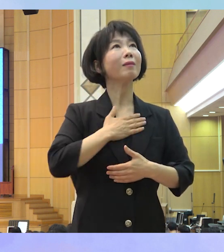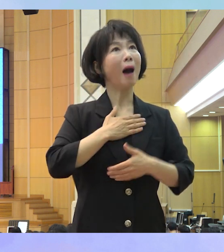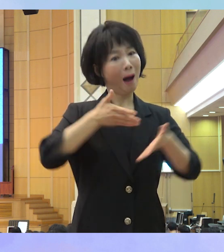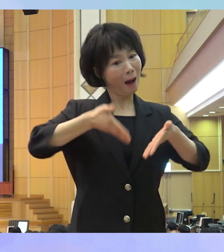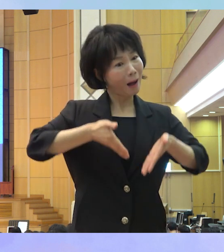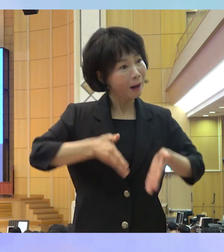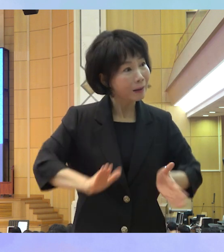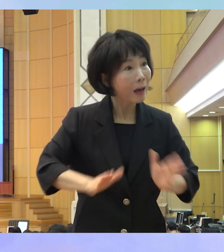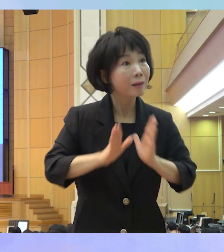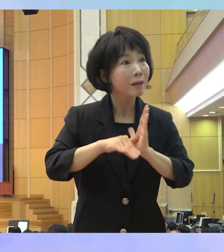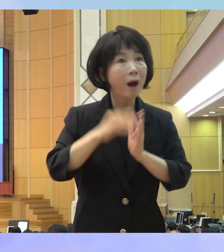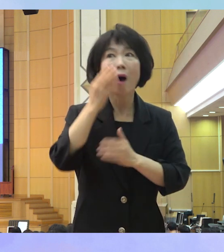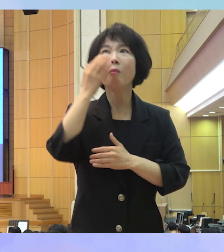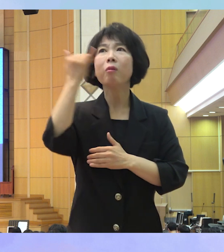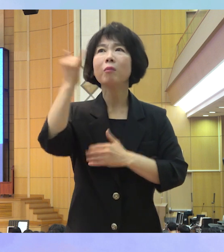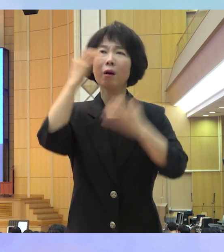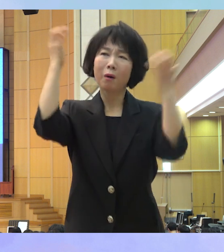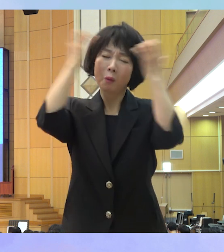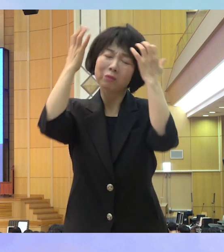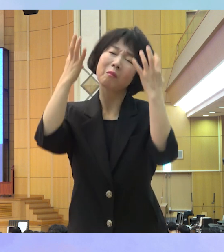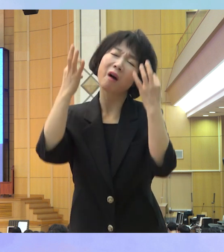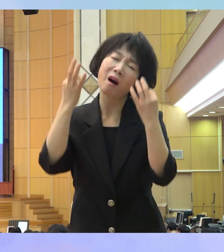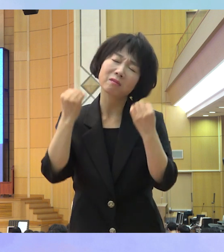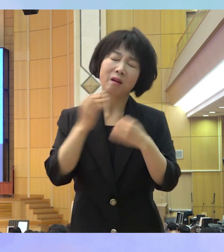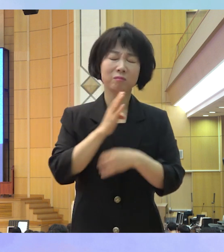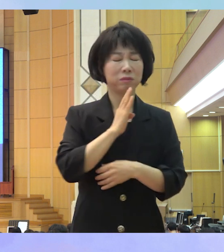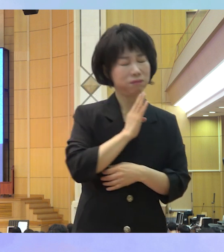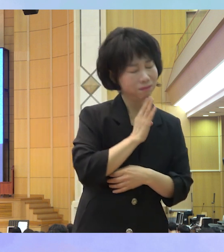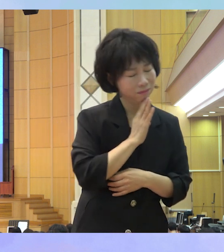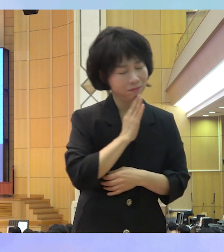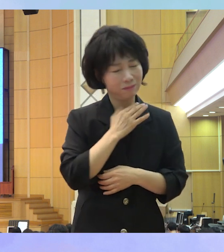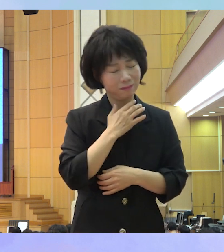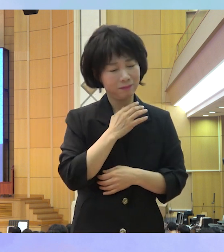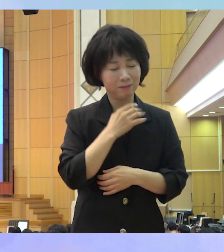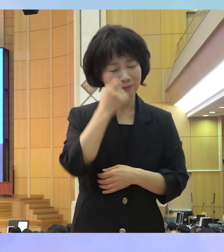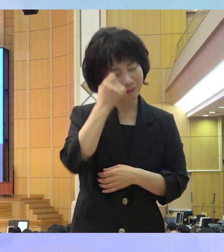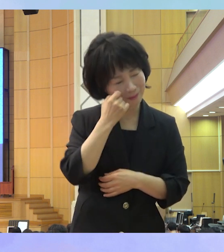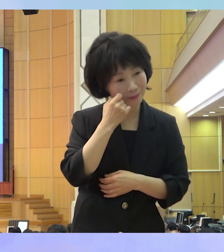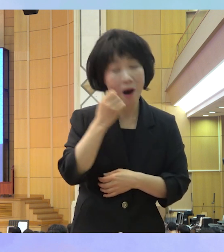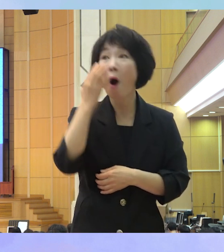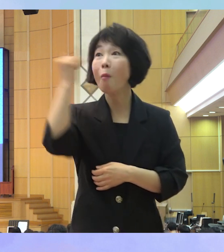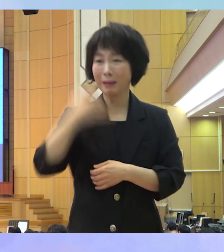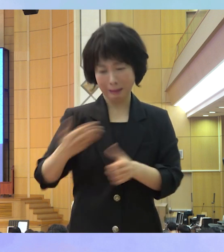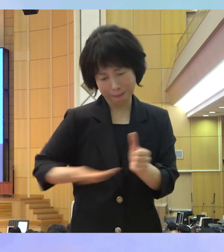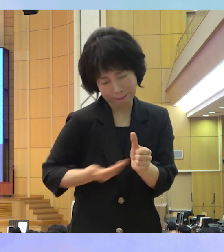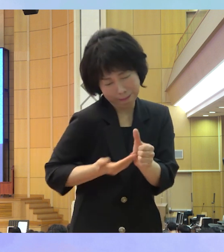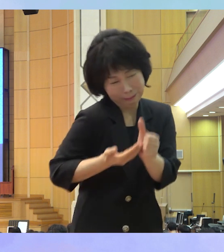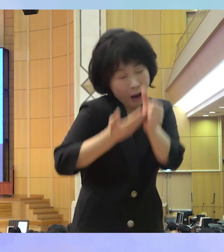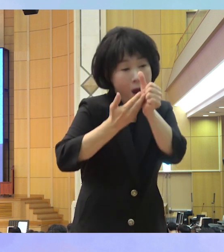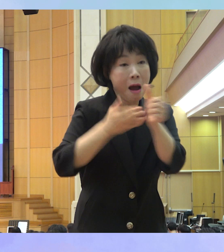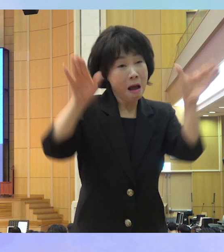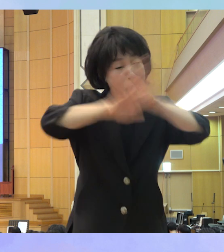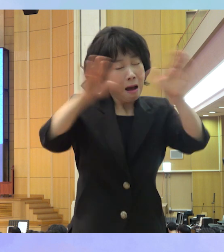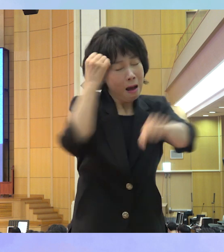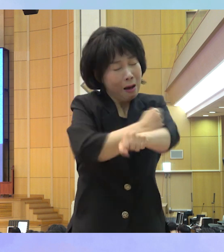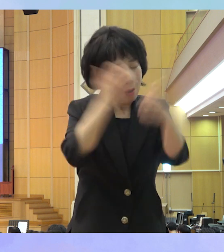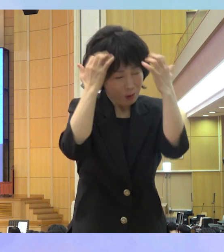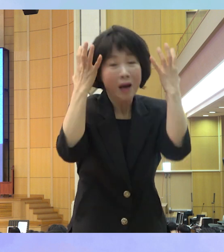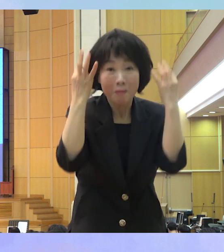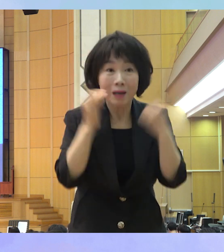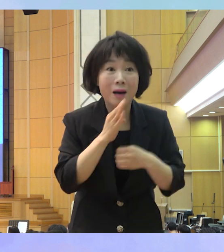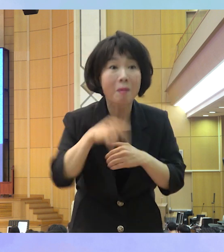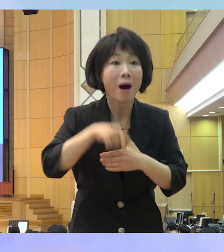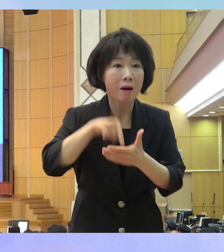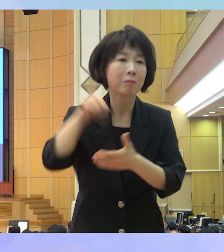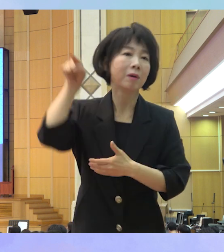나실제 괴로움 다 잊으시고 기르실 때 밤낮으로 애쓰는